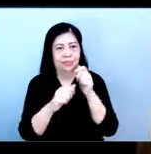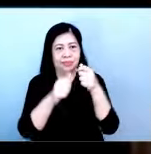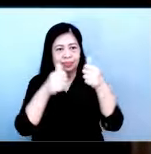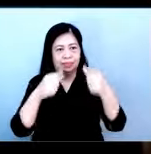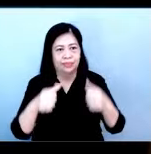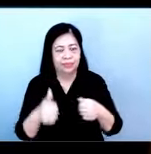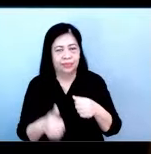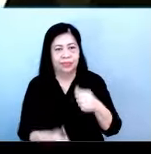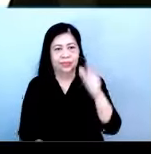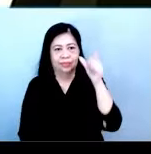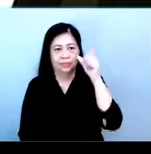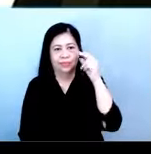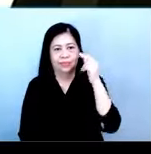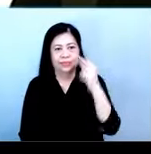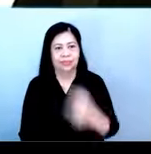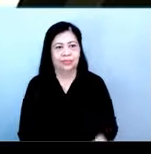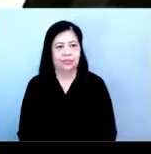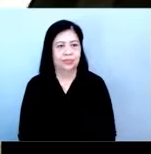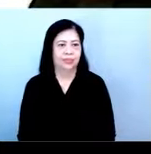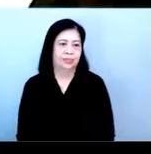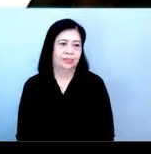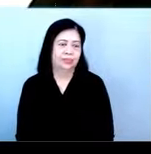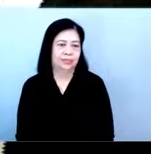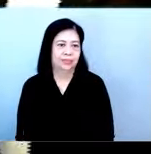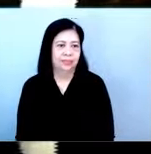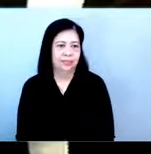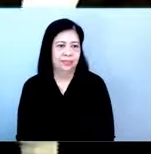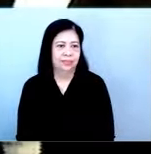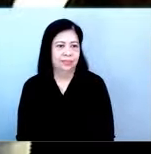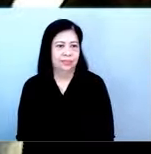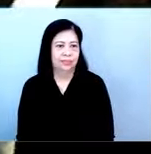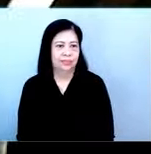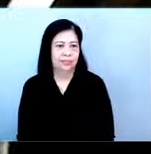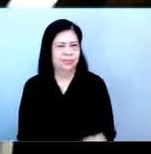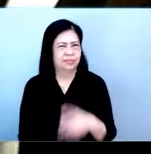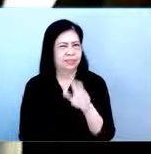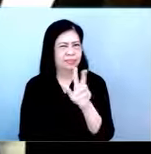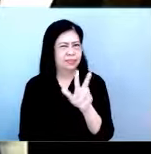Nu. It took us what, maybe